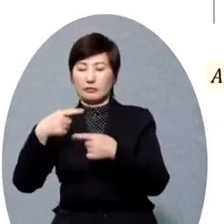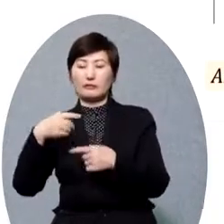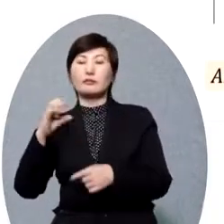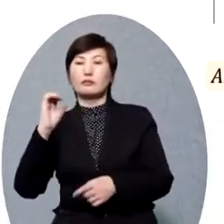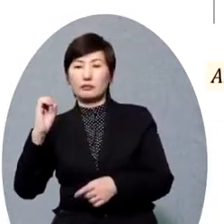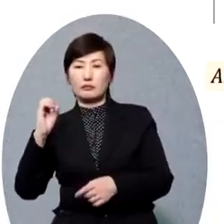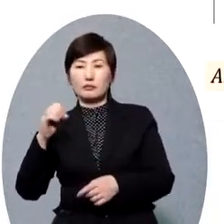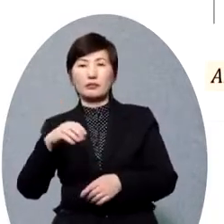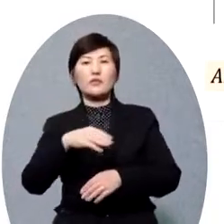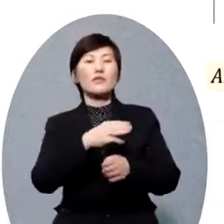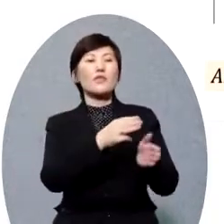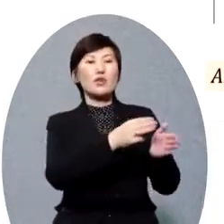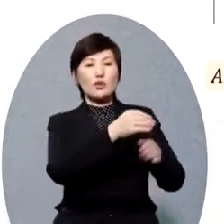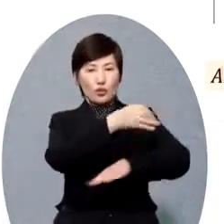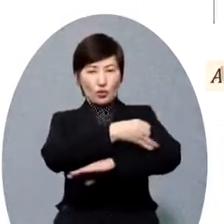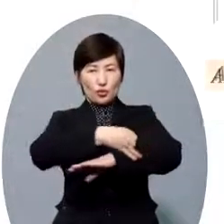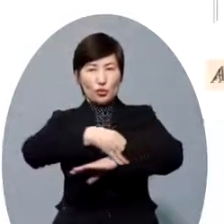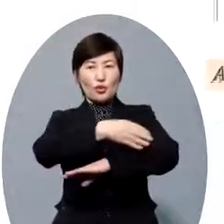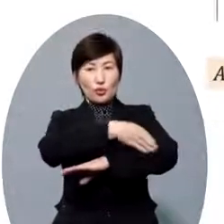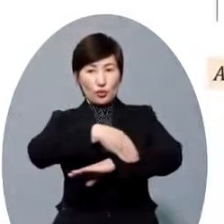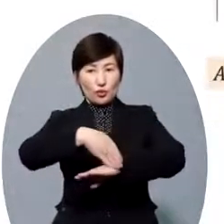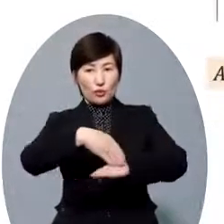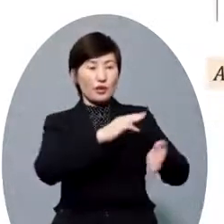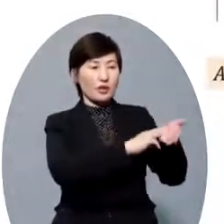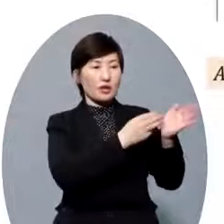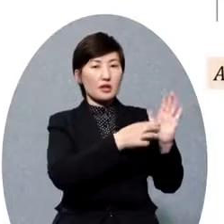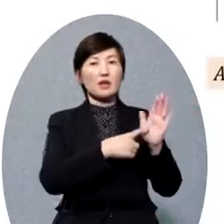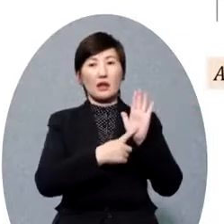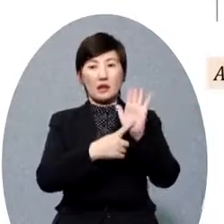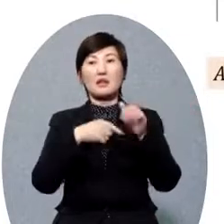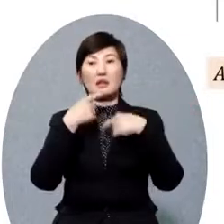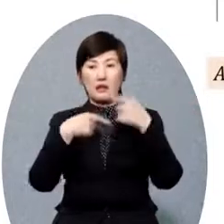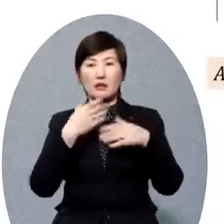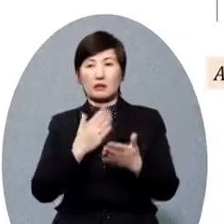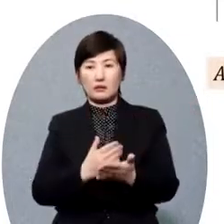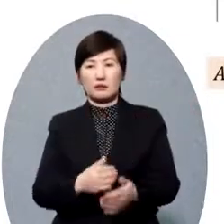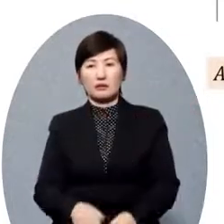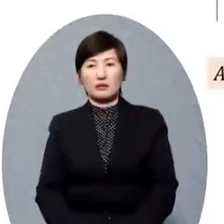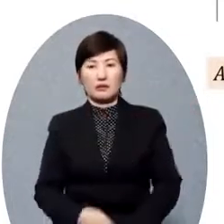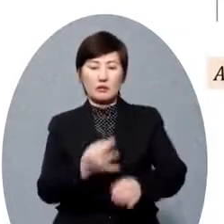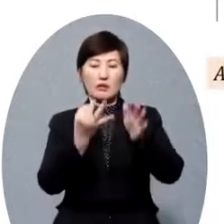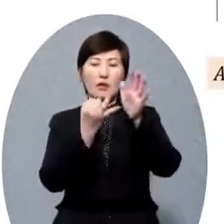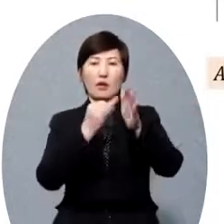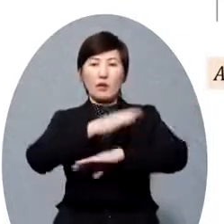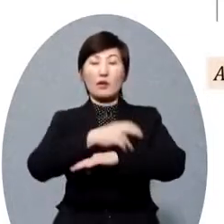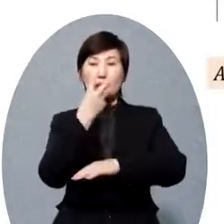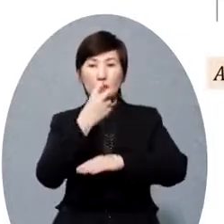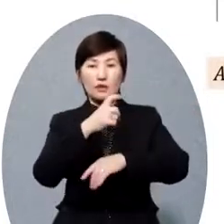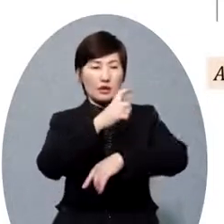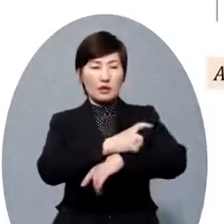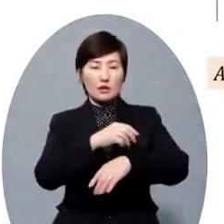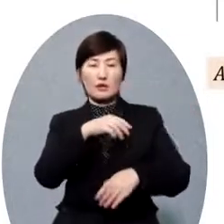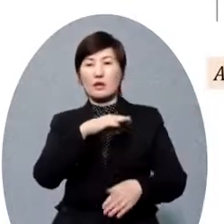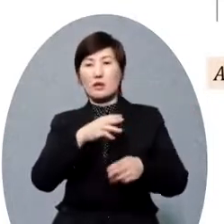хэлбэрийн тэгштгэлийг шулууны ерөнхий тэгштгэл гинэ. За ингээд шулууны ерөнхий тэгштгэлээр өгөгдсөн тохиолдолд Y-ийн нолоод